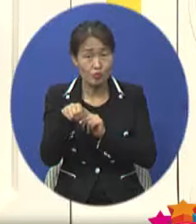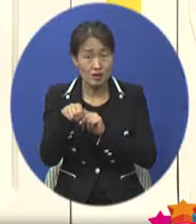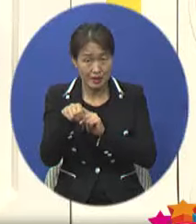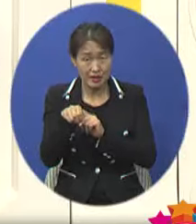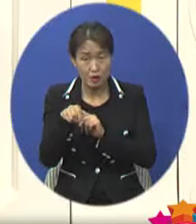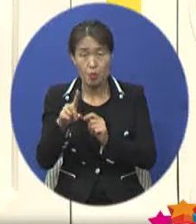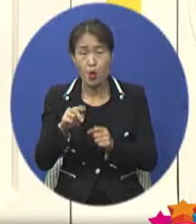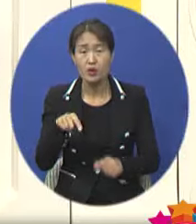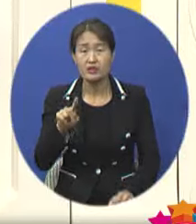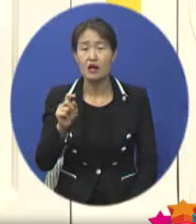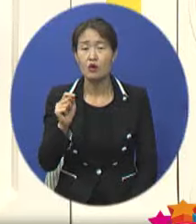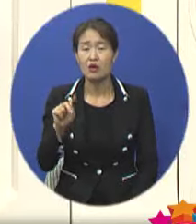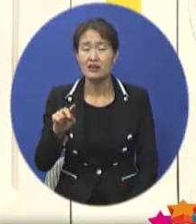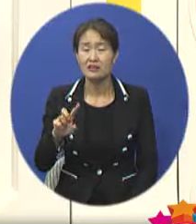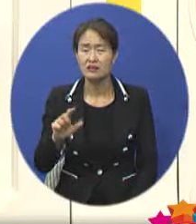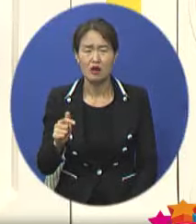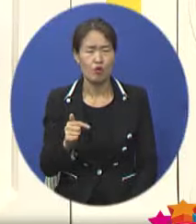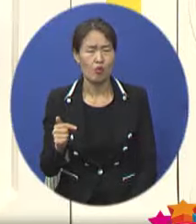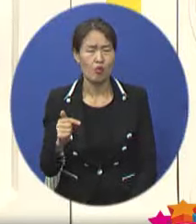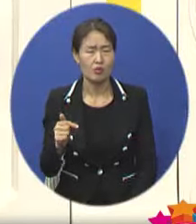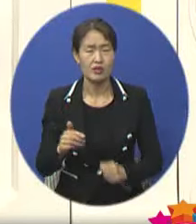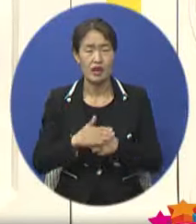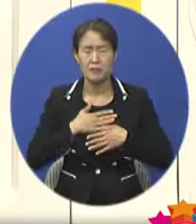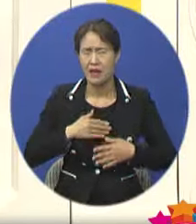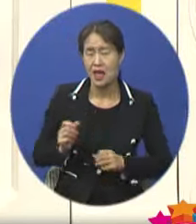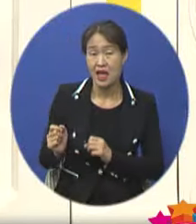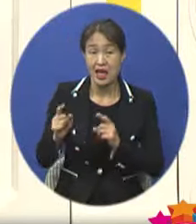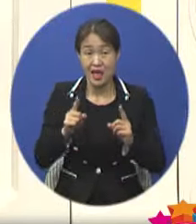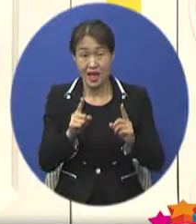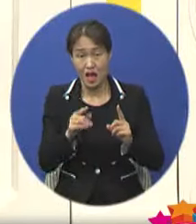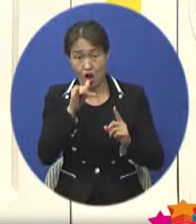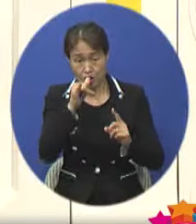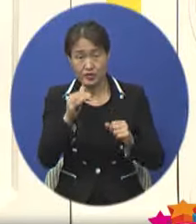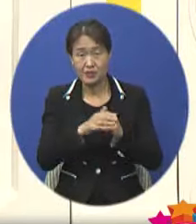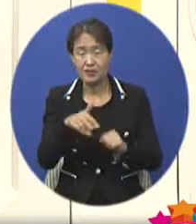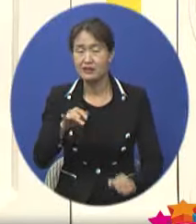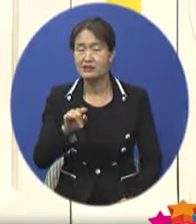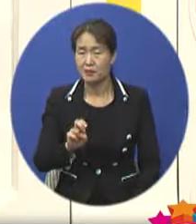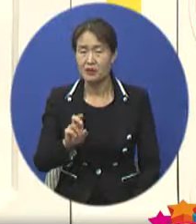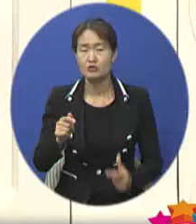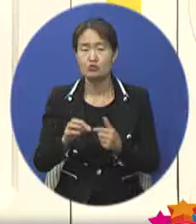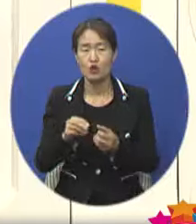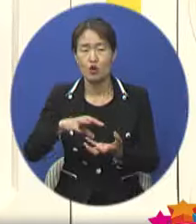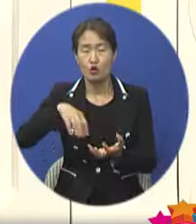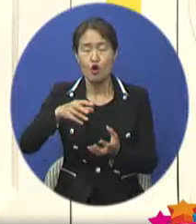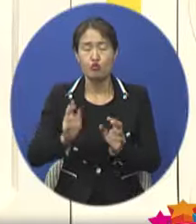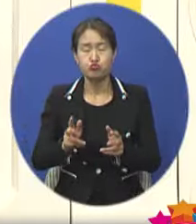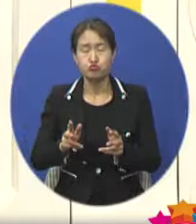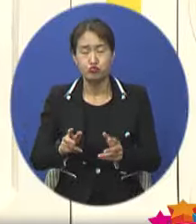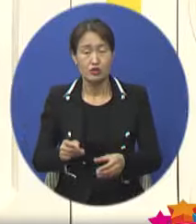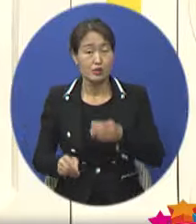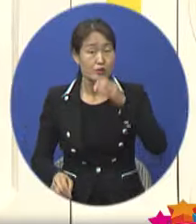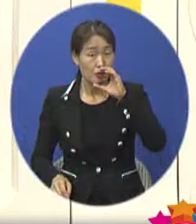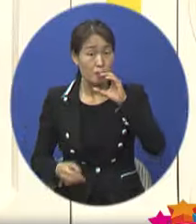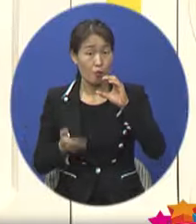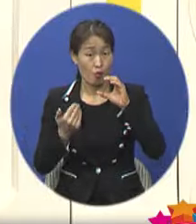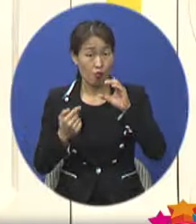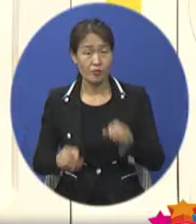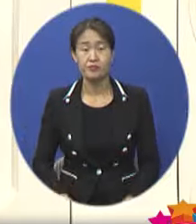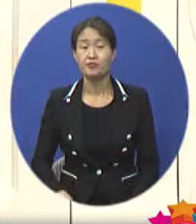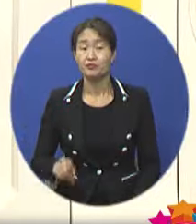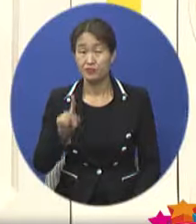사과산이 많아서 피로회복에 효과가 있고요, 주로 이렇게 잼이나 주스로 만들어 먹는데요, 이것은 무엇일까요? 보기 드리겠습니다.